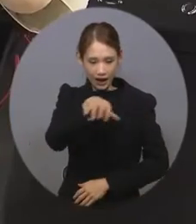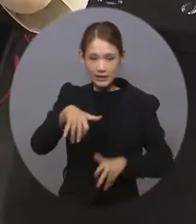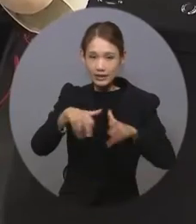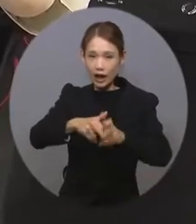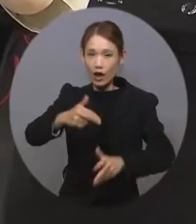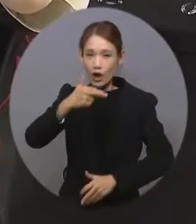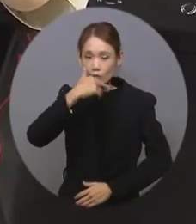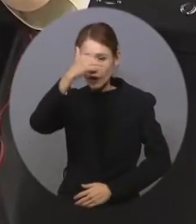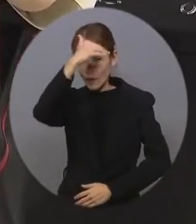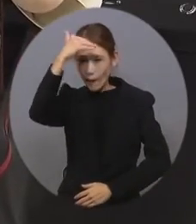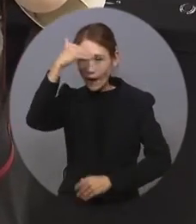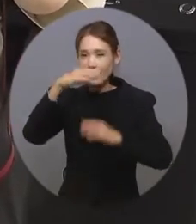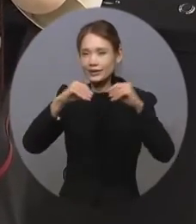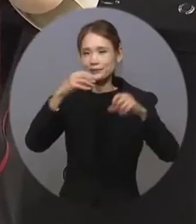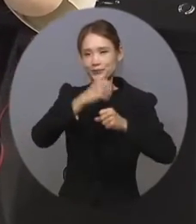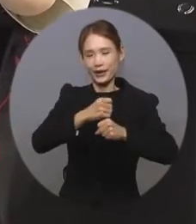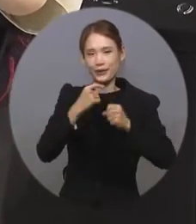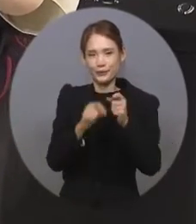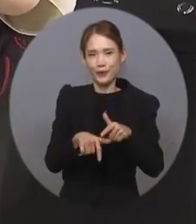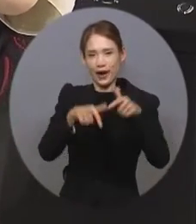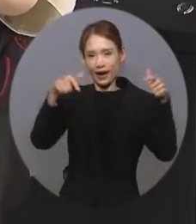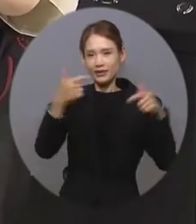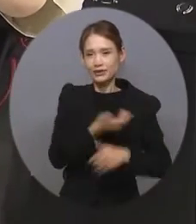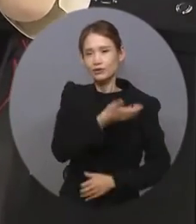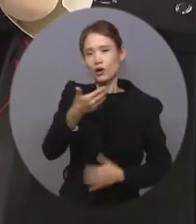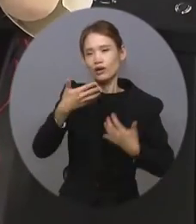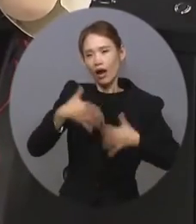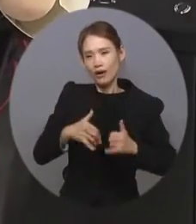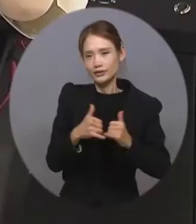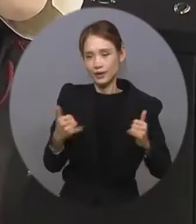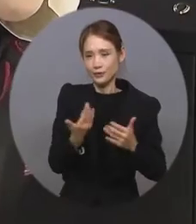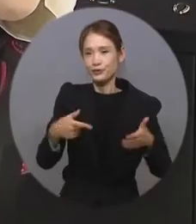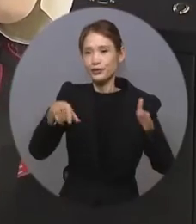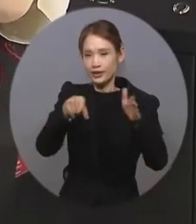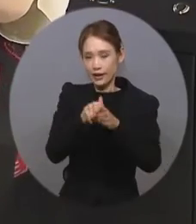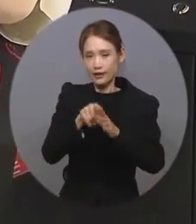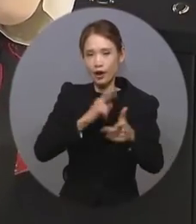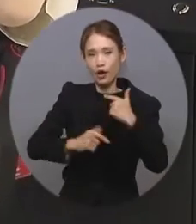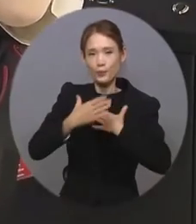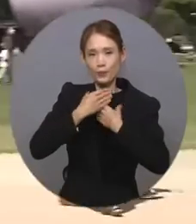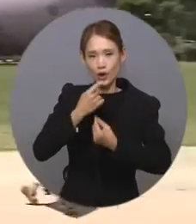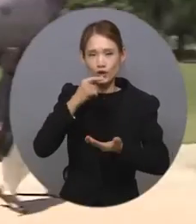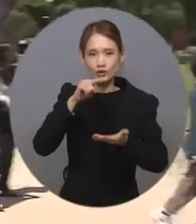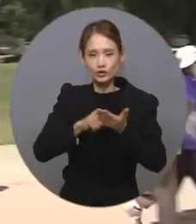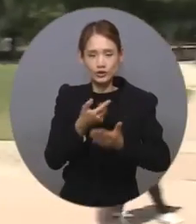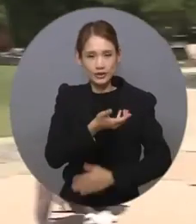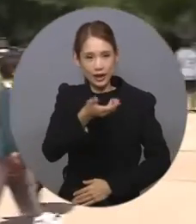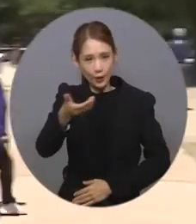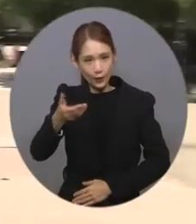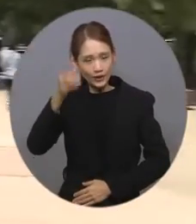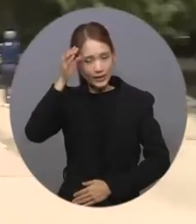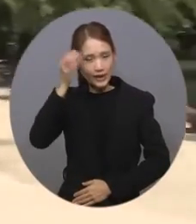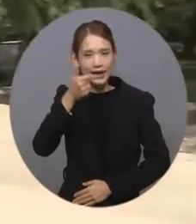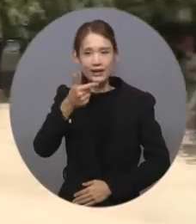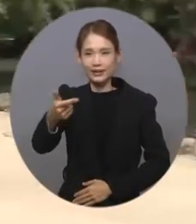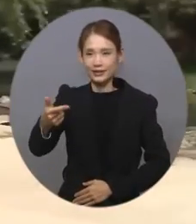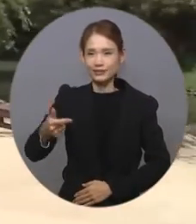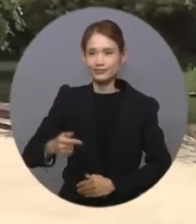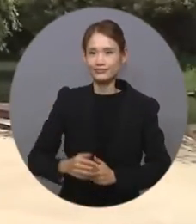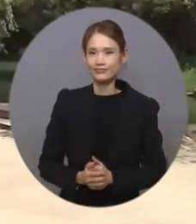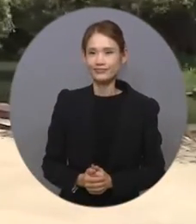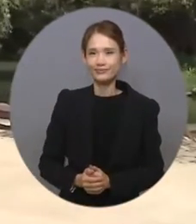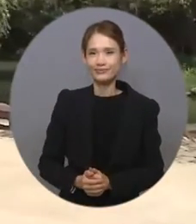관광지를 확대하여 이동 취약계층에게 편리한 관광의 기회를 제공할 것으로 기대하고 있습니다.